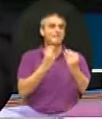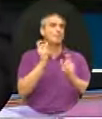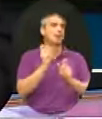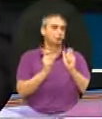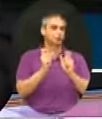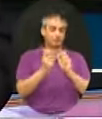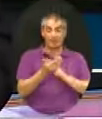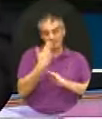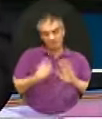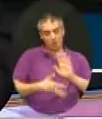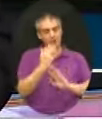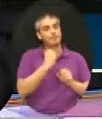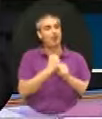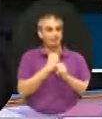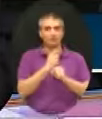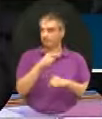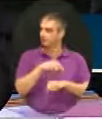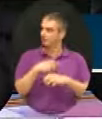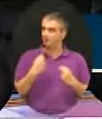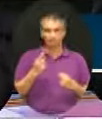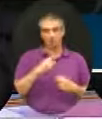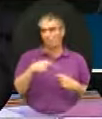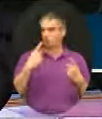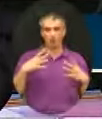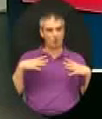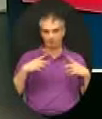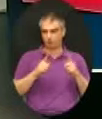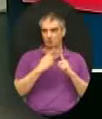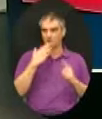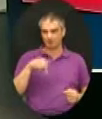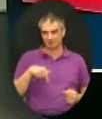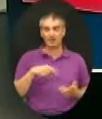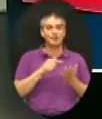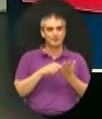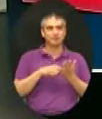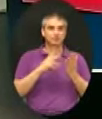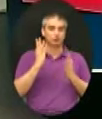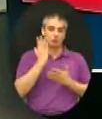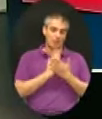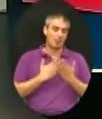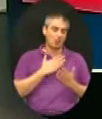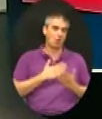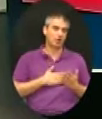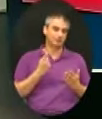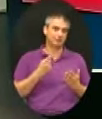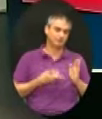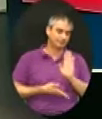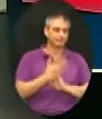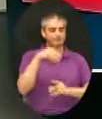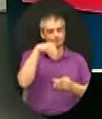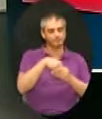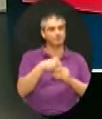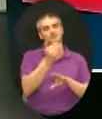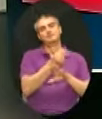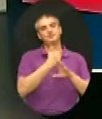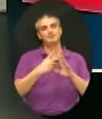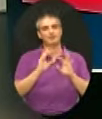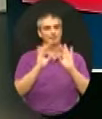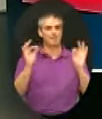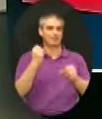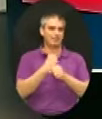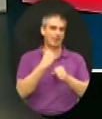אנשים שעוד לפני שהם הולכים לעבודה. זה הזמן לומר שזה לא יום שבתון כמו במדינת ישראל, ומשום כך יש כאלה שרוצים לצאת ולהצביע עוד לפני שהם פותחים